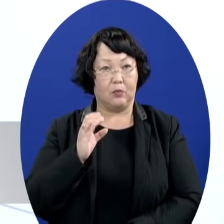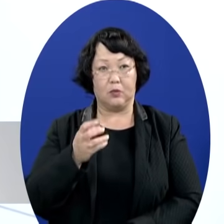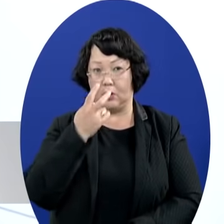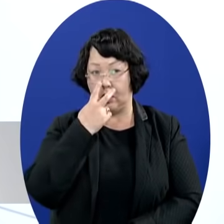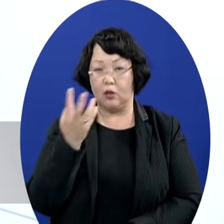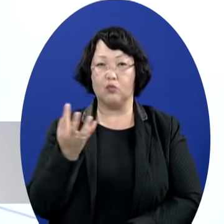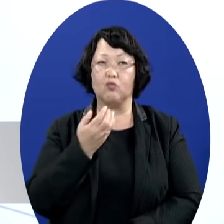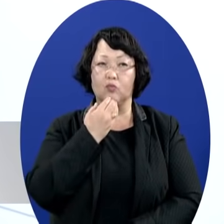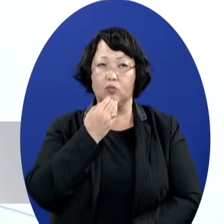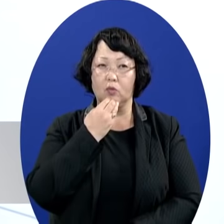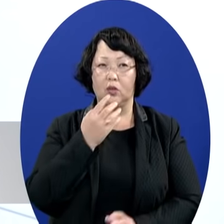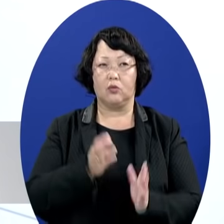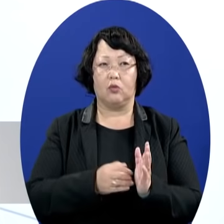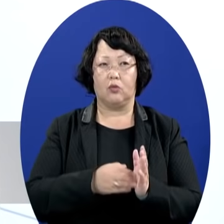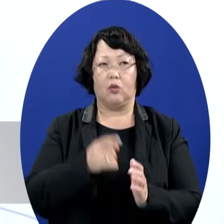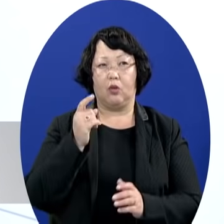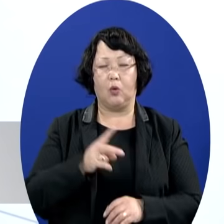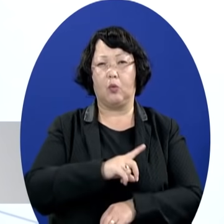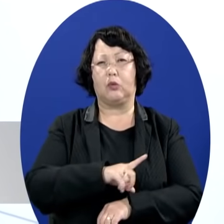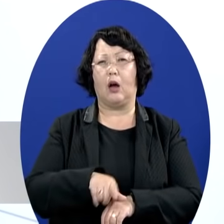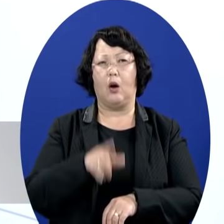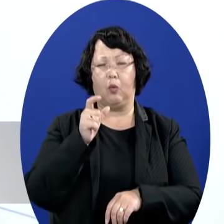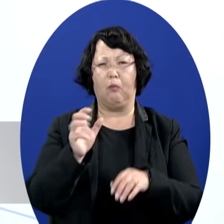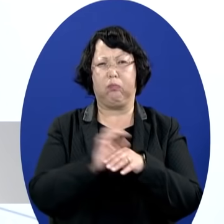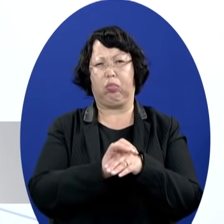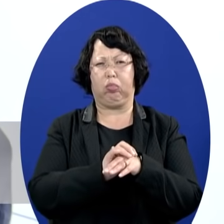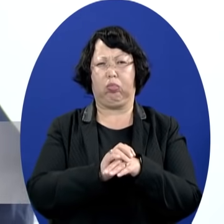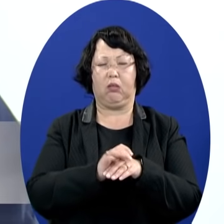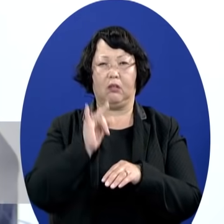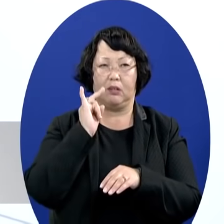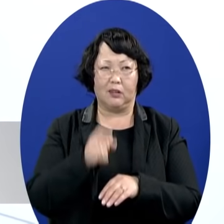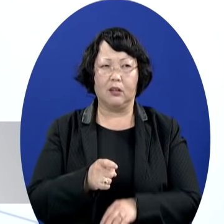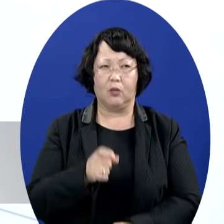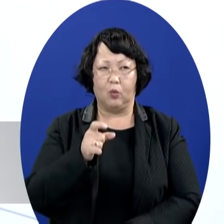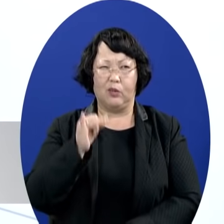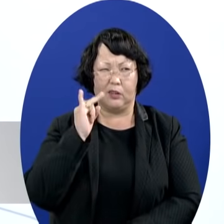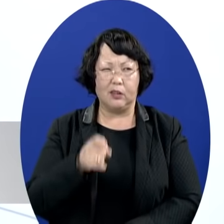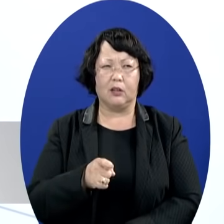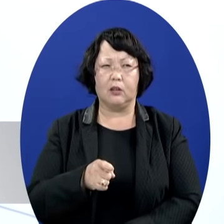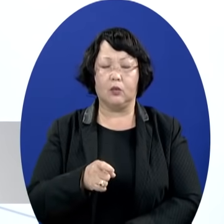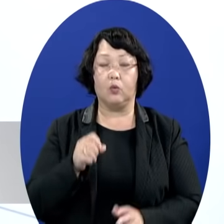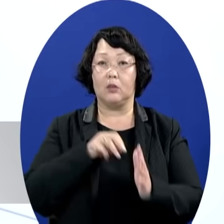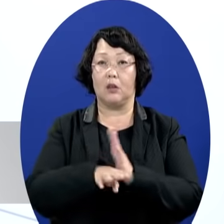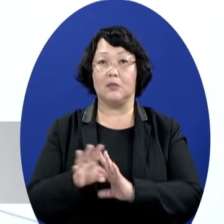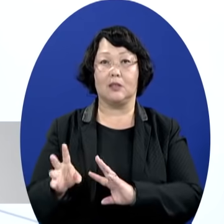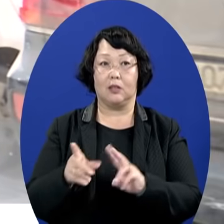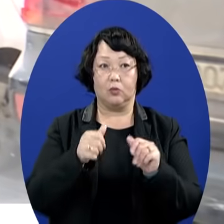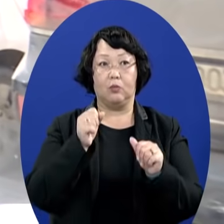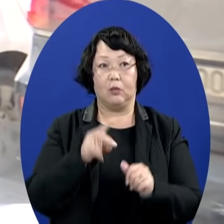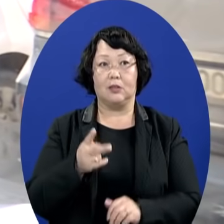дутагдалтай маш удаан явдаг, хүн ихтэй байдаг. Нийтийн тээвэр хатусыг бүтэмжийн сайжруулч бол тэгэл